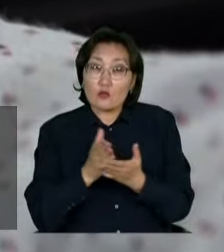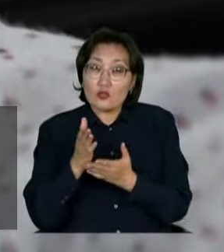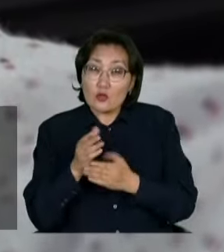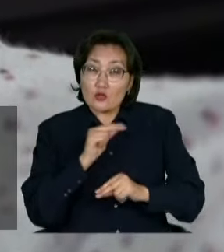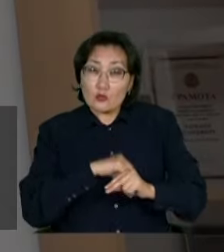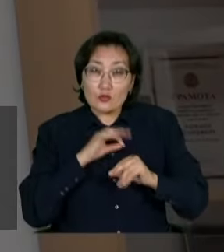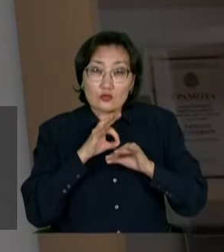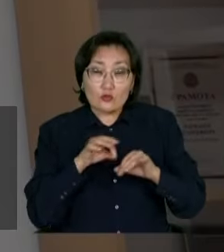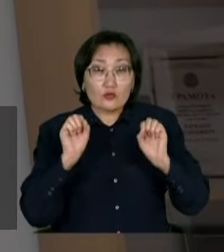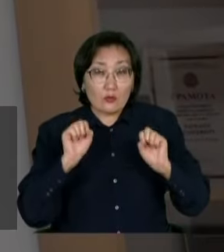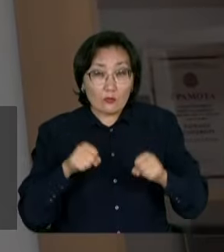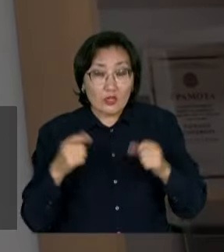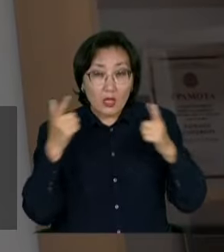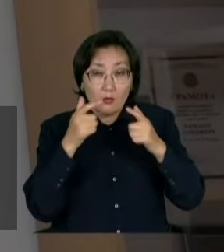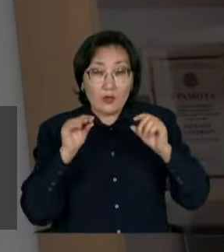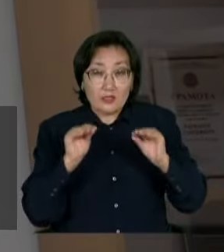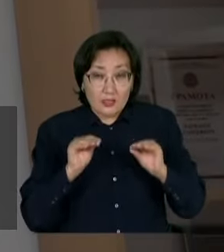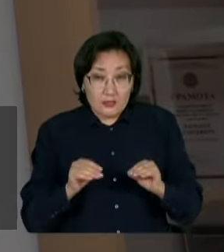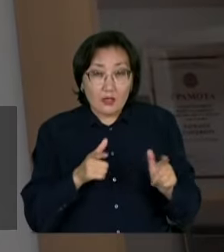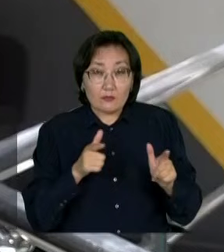жұмыс істеуге болатыны жайлы ақпарат жасап шығарады.